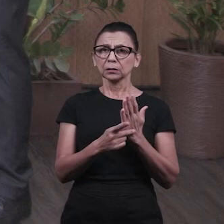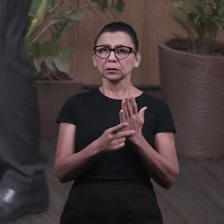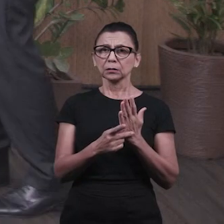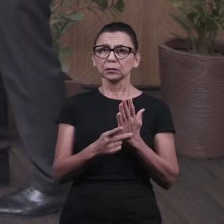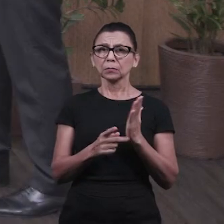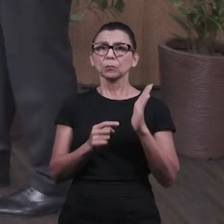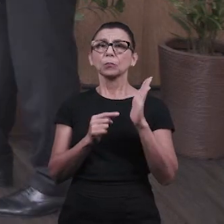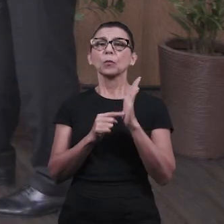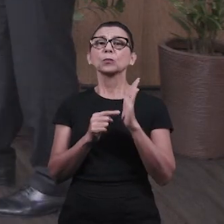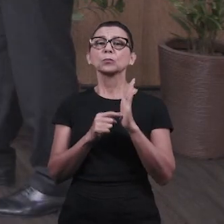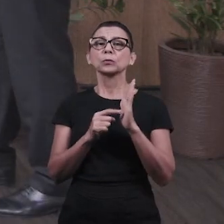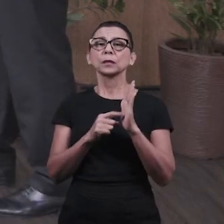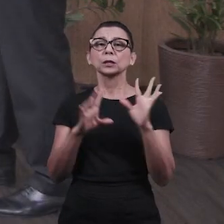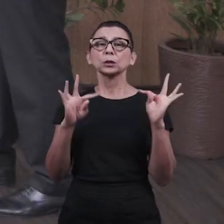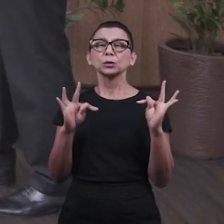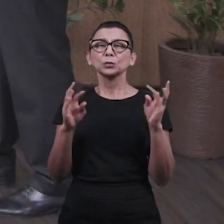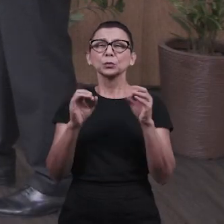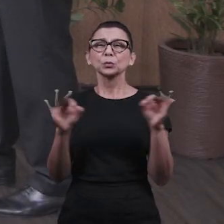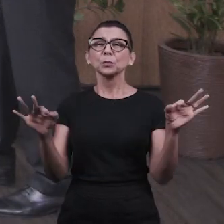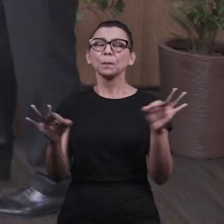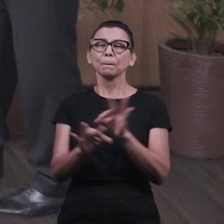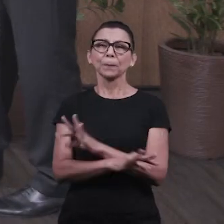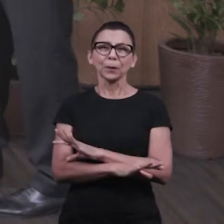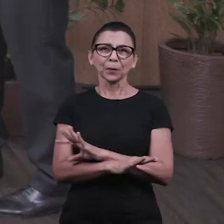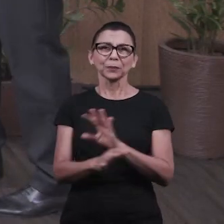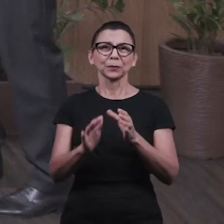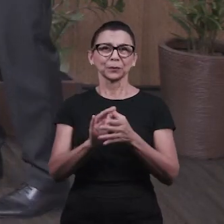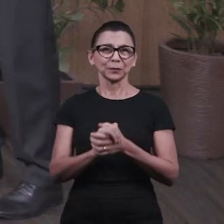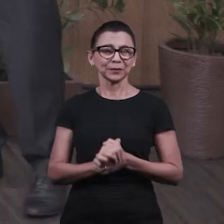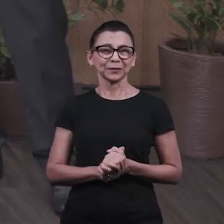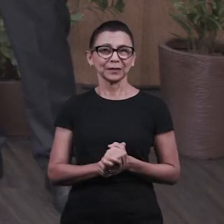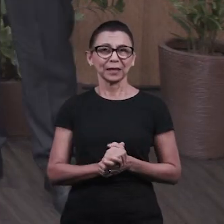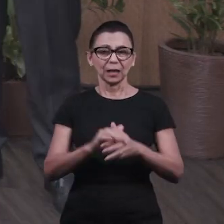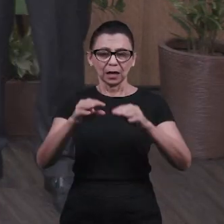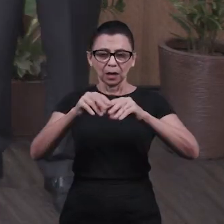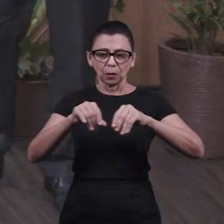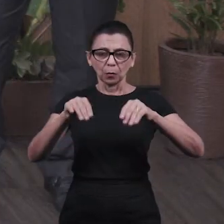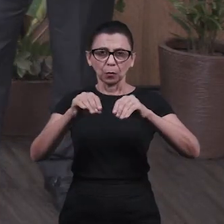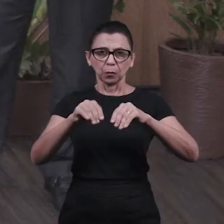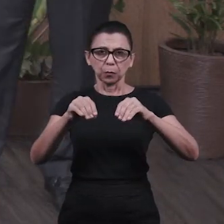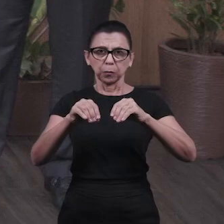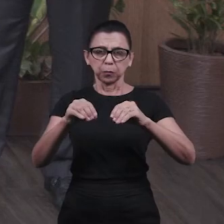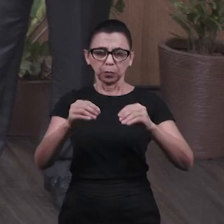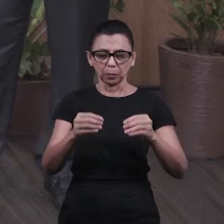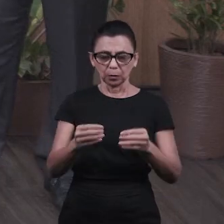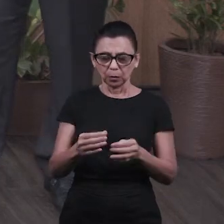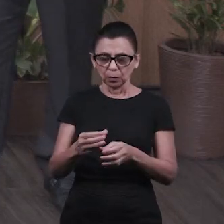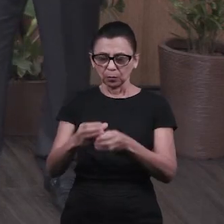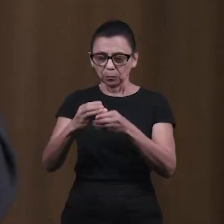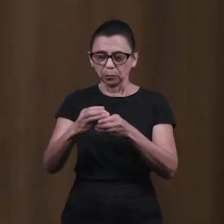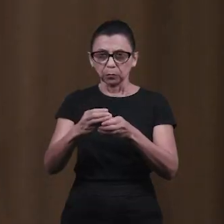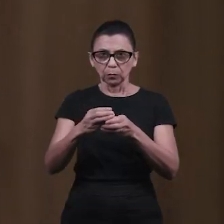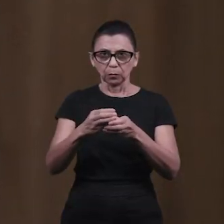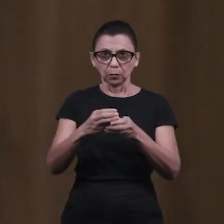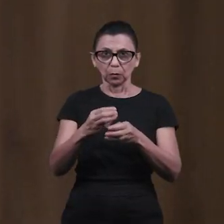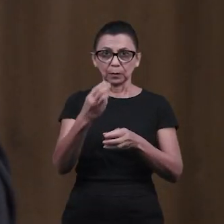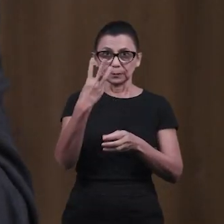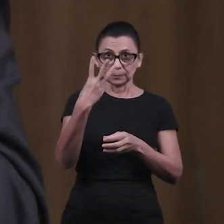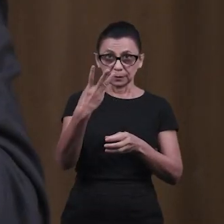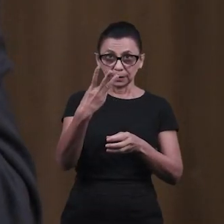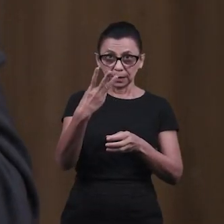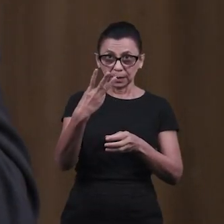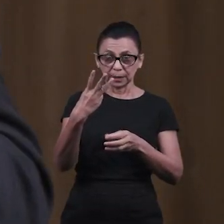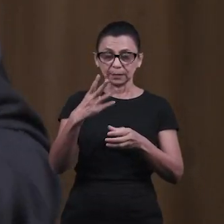faire le pain. Les mesures de farine étaient séparées, mais observez bien,